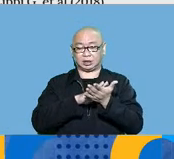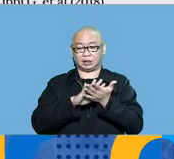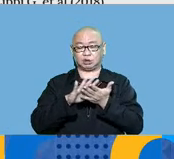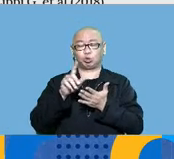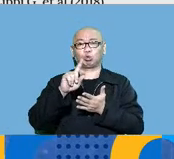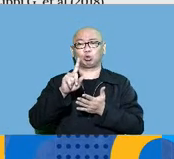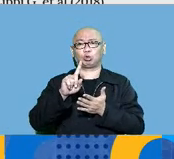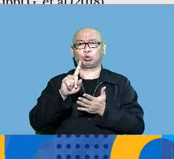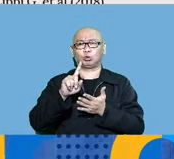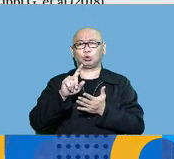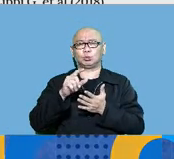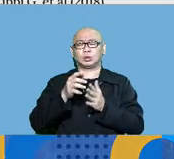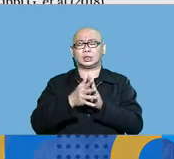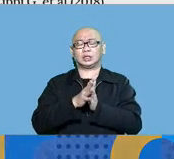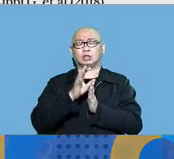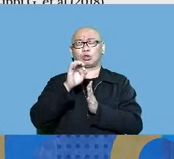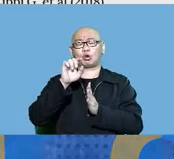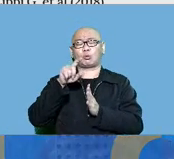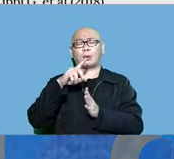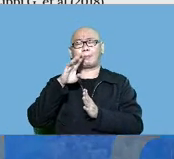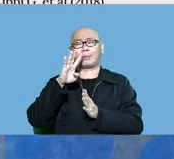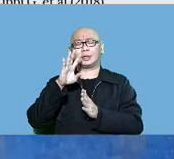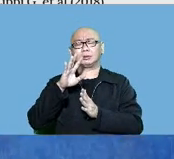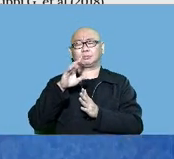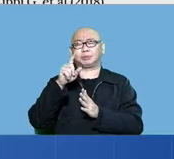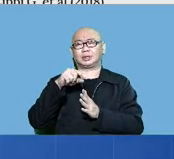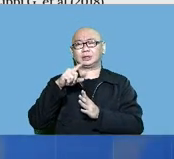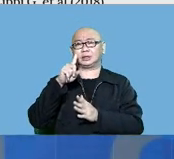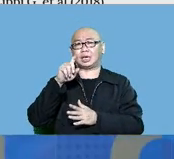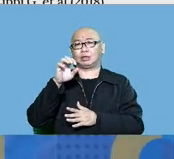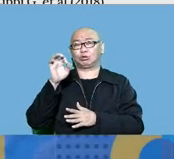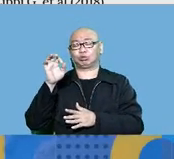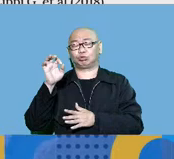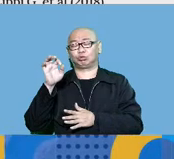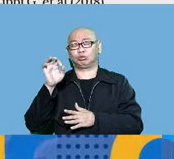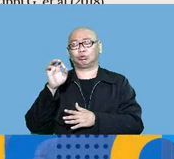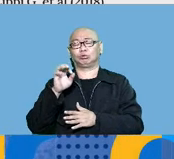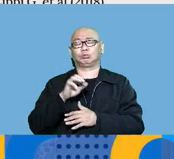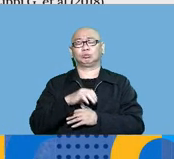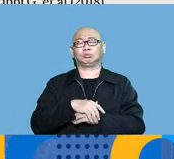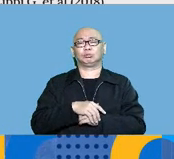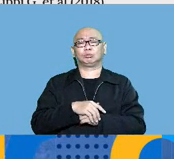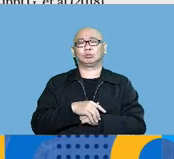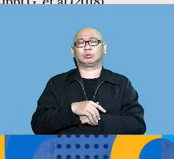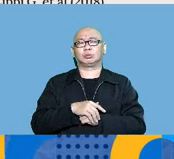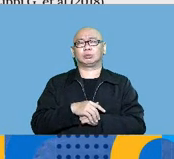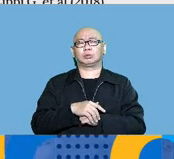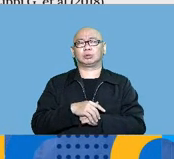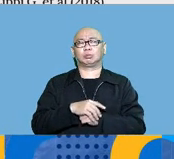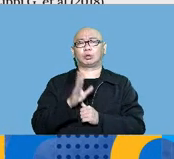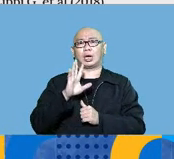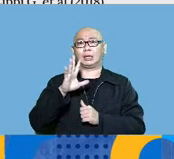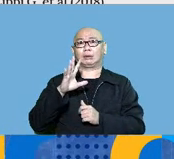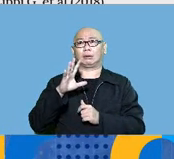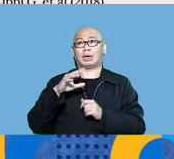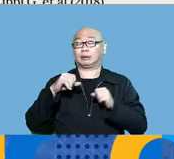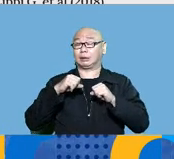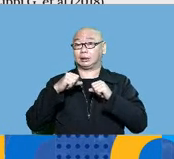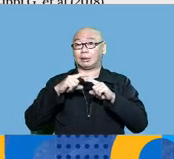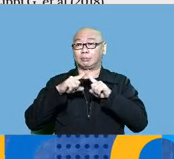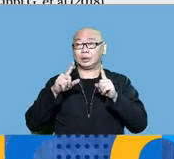menjadi 0,4 kematian per 100.000. Sementara pada kelompok bukan atlet, angka insiden kematian jantung